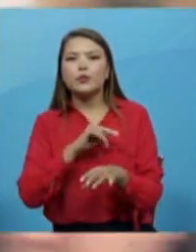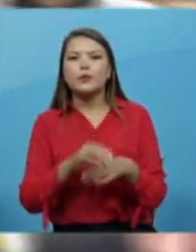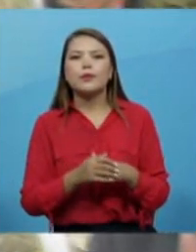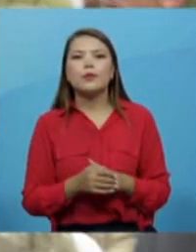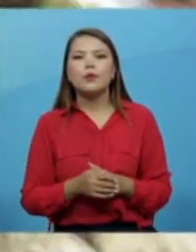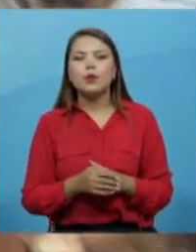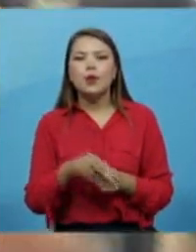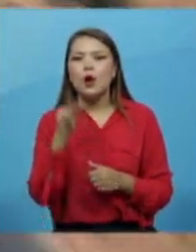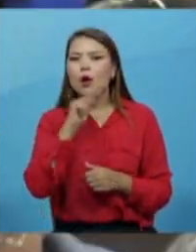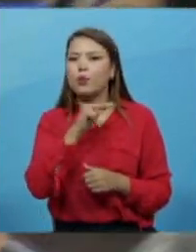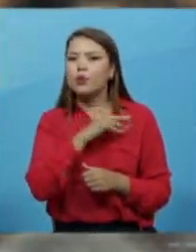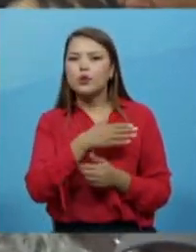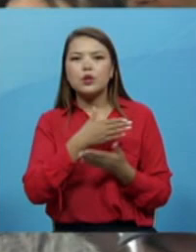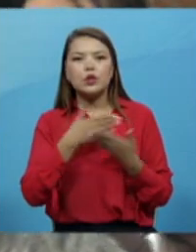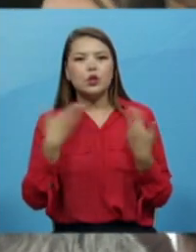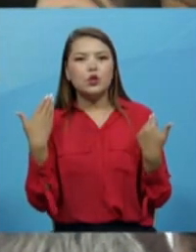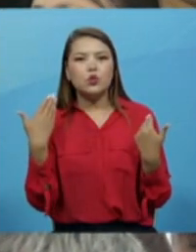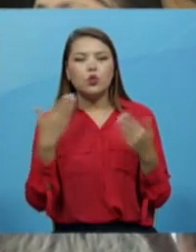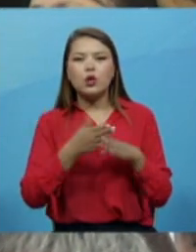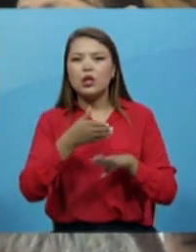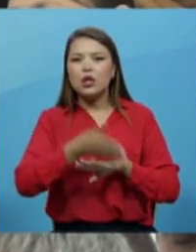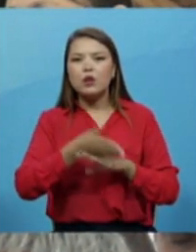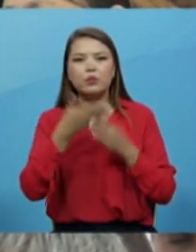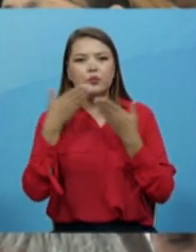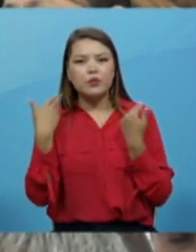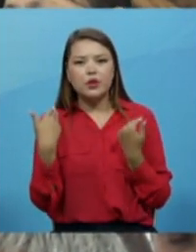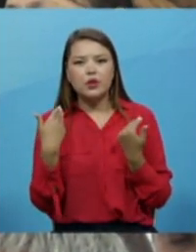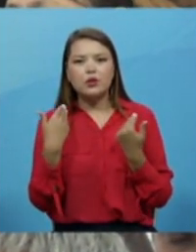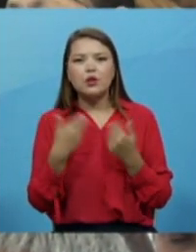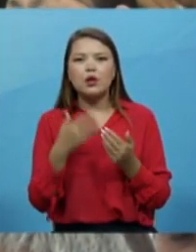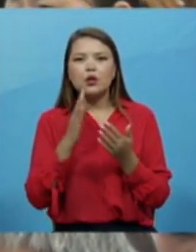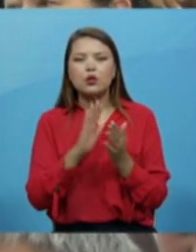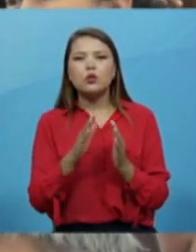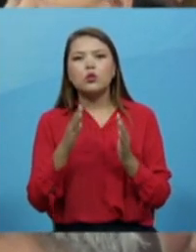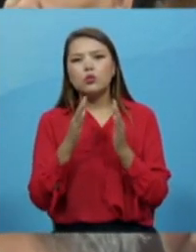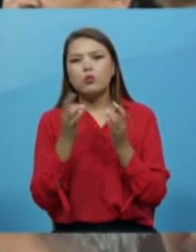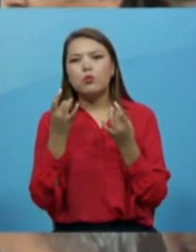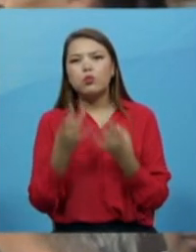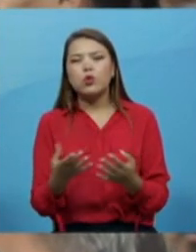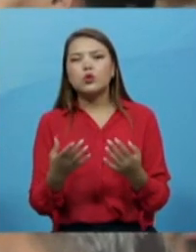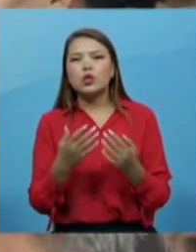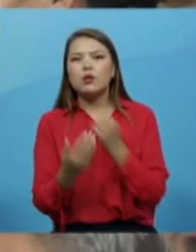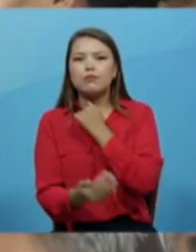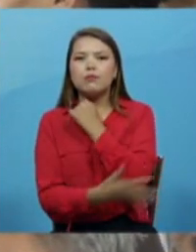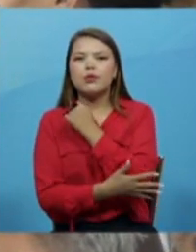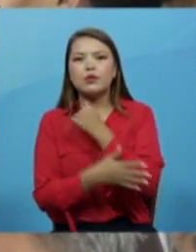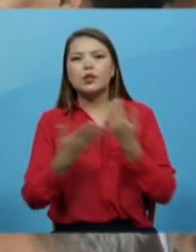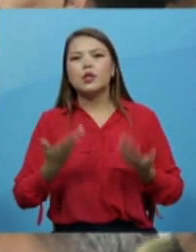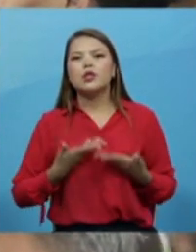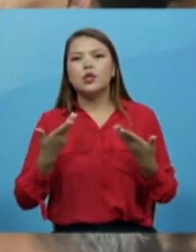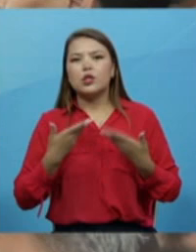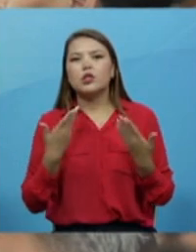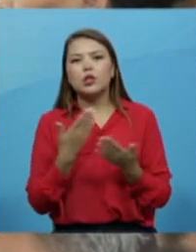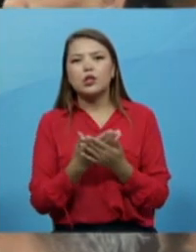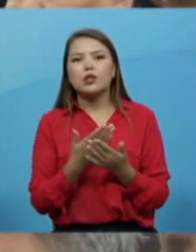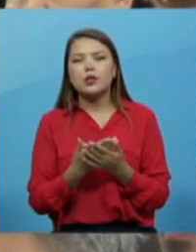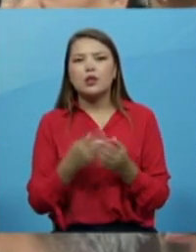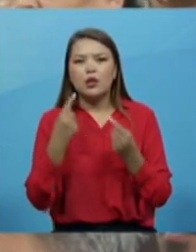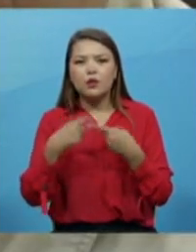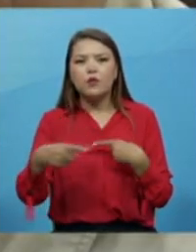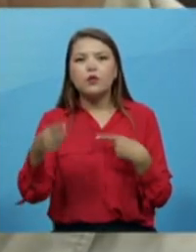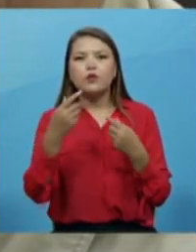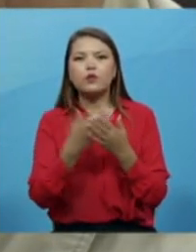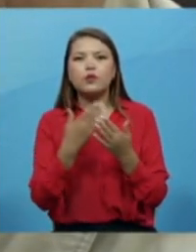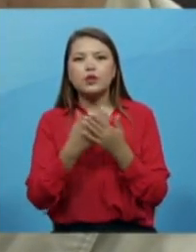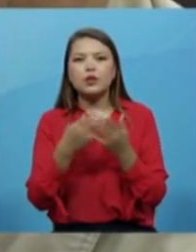Жұмыс жоқ, үйінде нан жоқ адамдар бар дейсің, билетпен тамақ ішіп отырғандар бар осы жерлерде. Е, 30 жылда жеткен жетістік осында біздің осы ма?